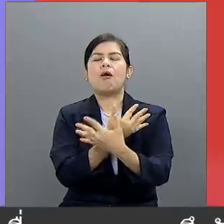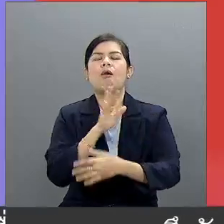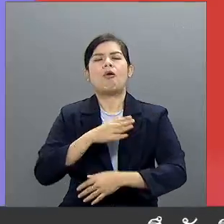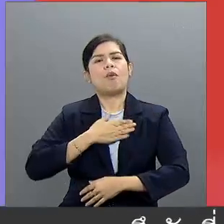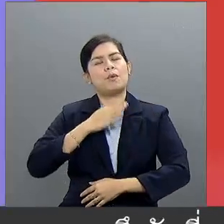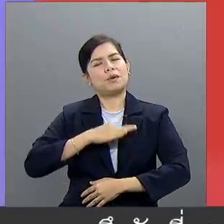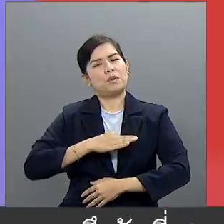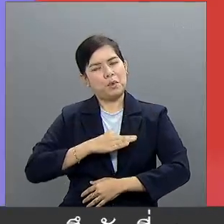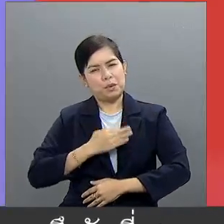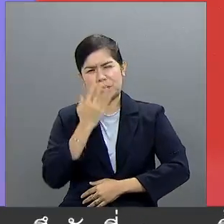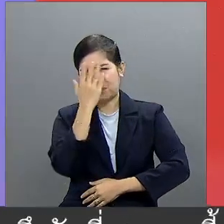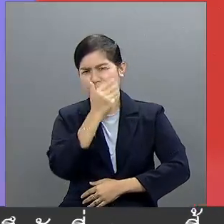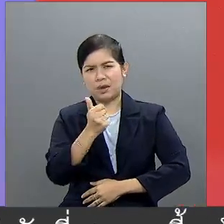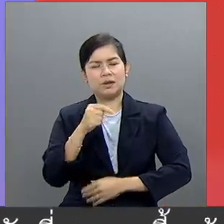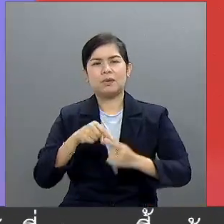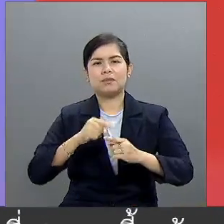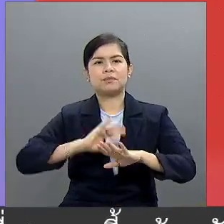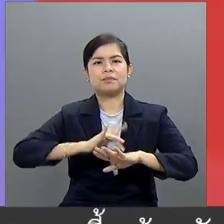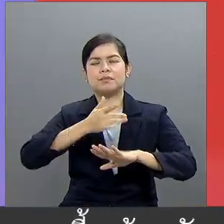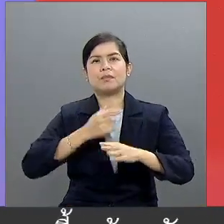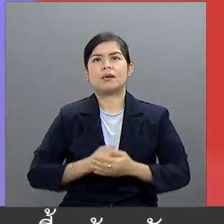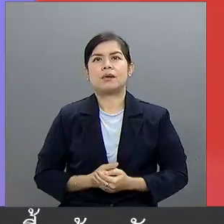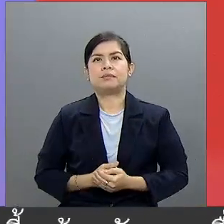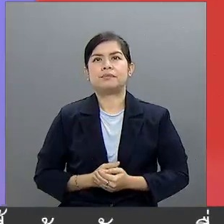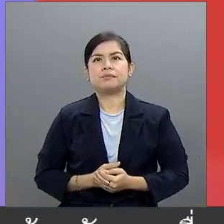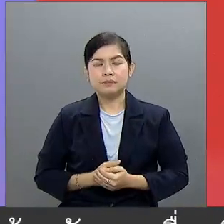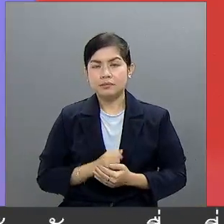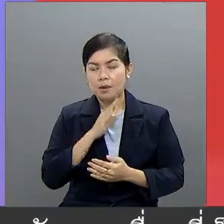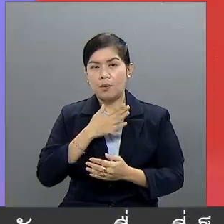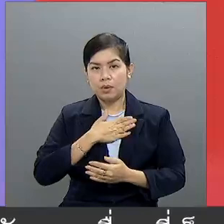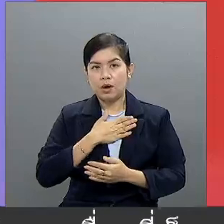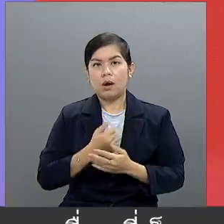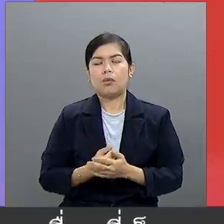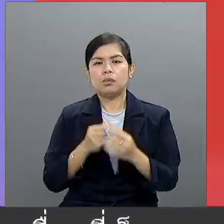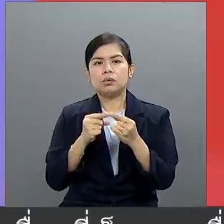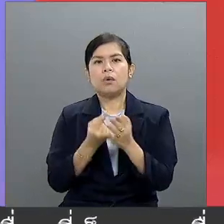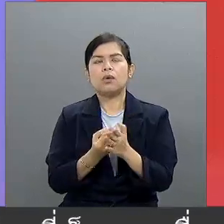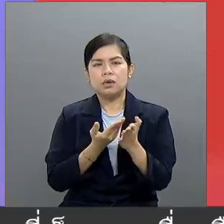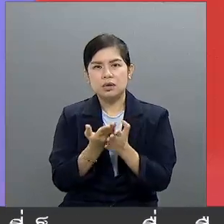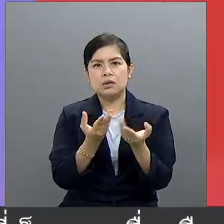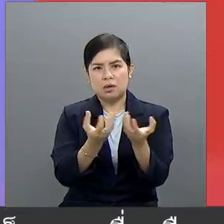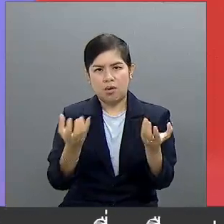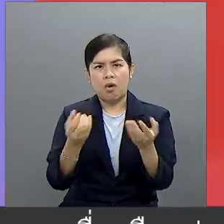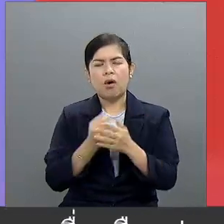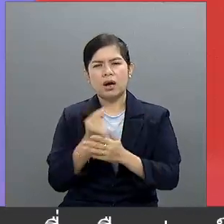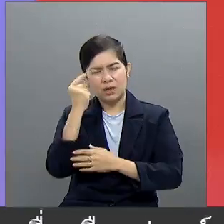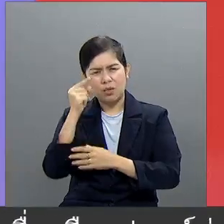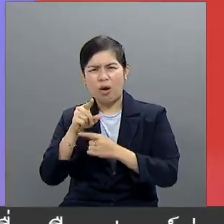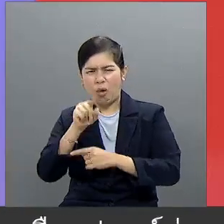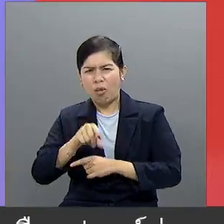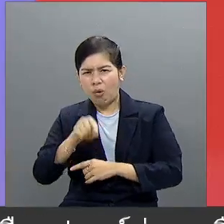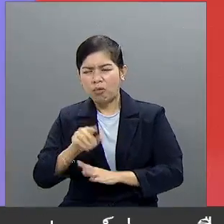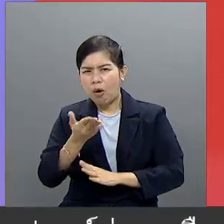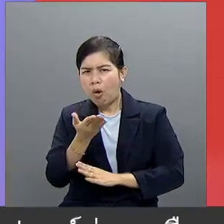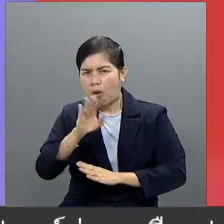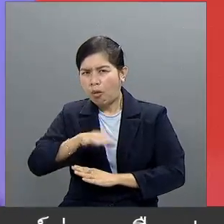แบบนี้เราย้ำตลอดนะคุณผู้ชมครับถ้าเกิดว่าไปซื้องานแฮนด์เมดไม่ต้องต่อราคาเพราะว่างานทุกชิ้นเกิดจากฝีมือและจินต